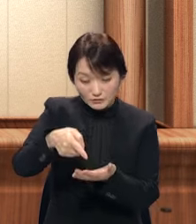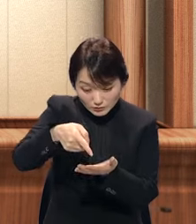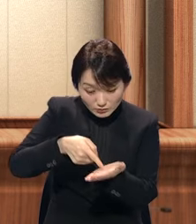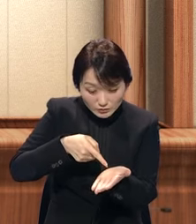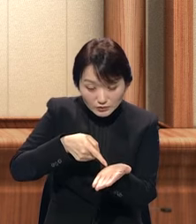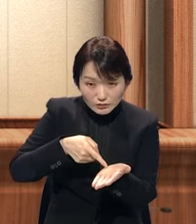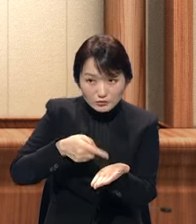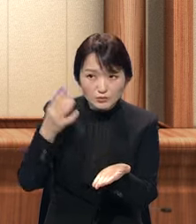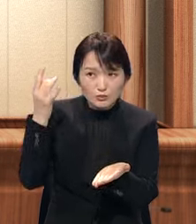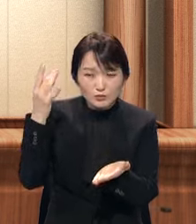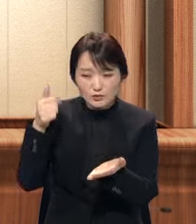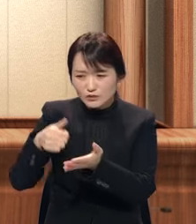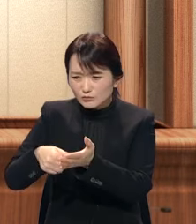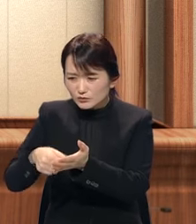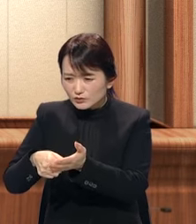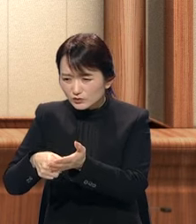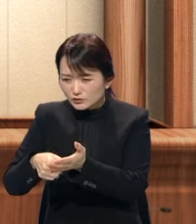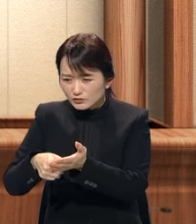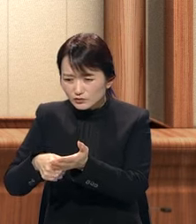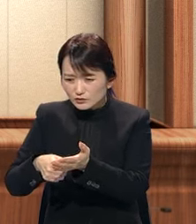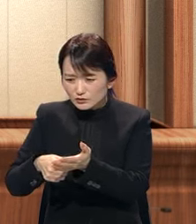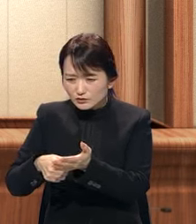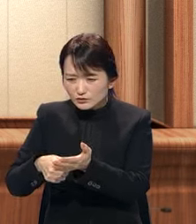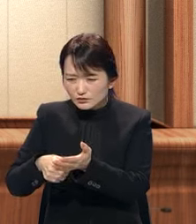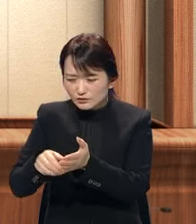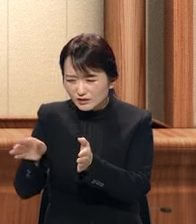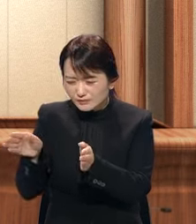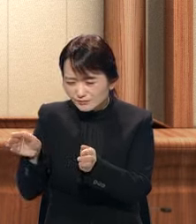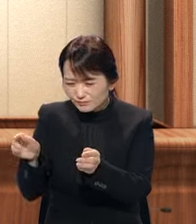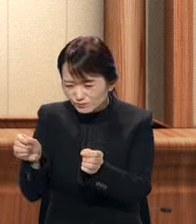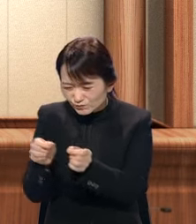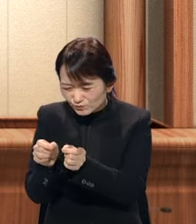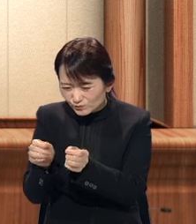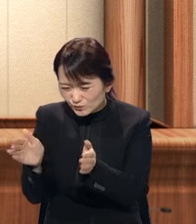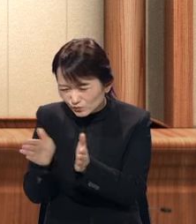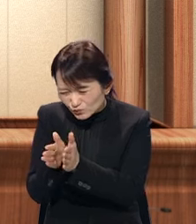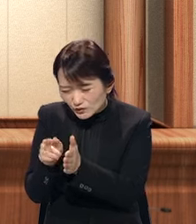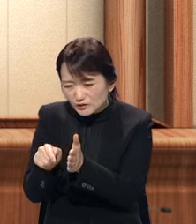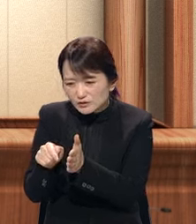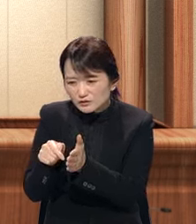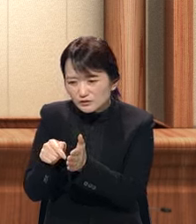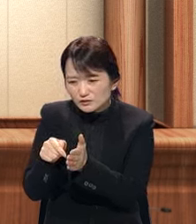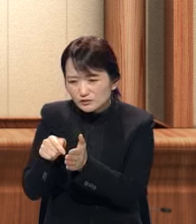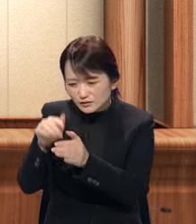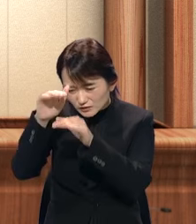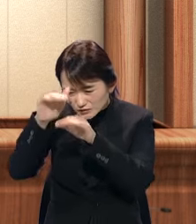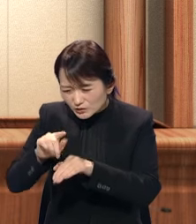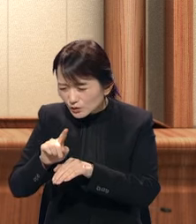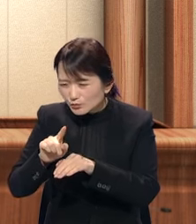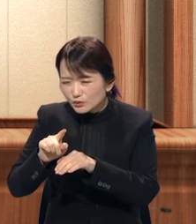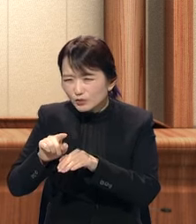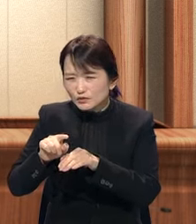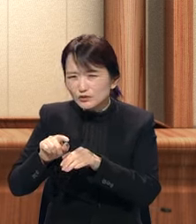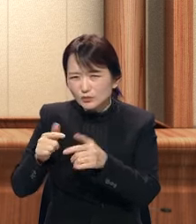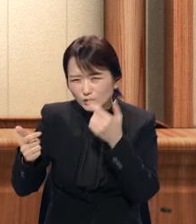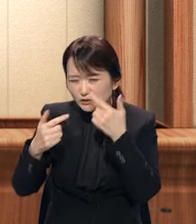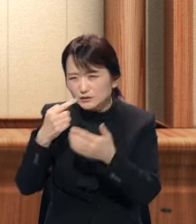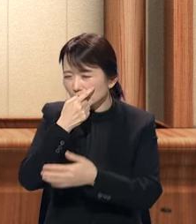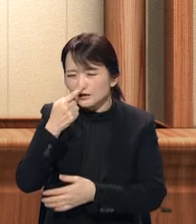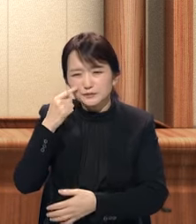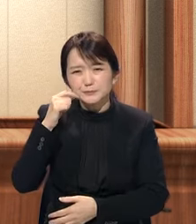기존의 보형물하고 심하게 유착돼 있어서 굉장히 이제 이 구조를 파악하기 힘든 상태에서 무리하게 뭔가 내부